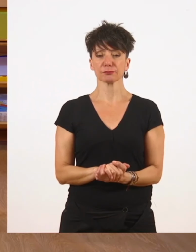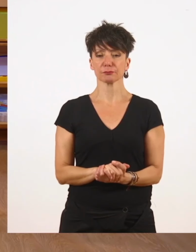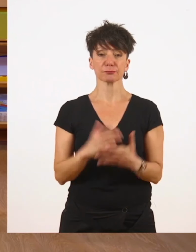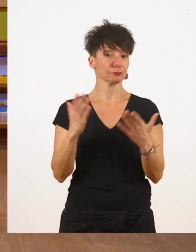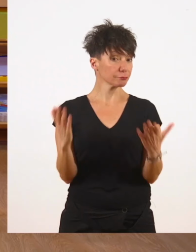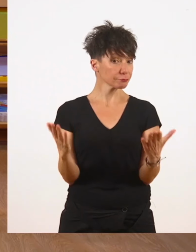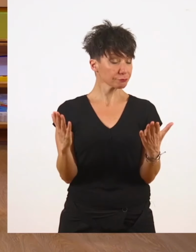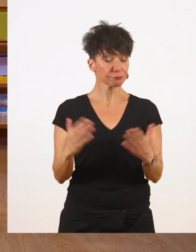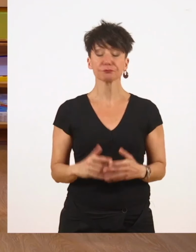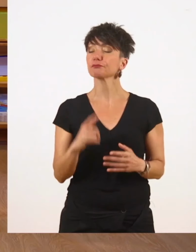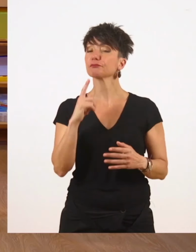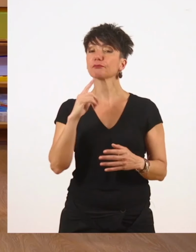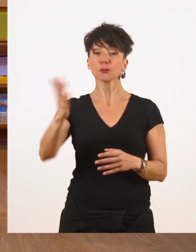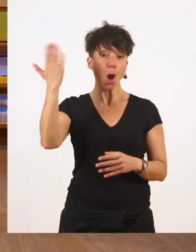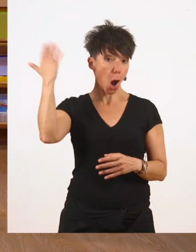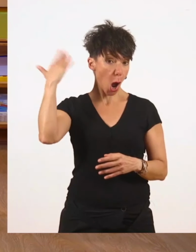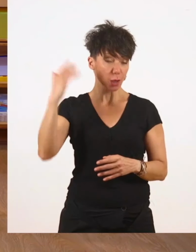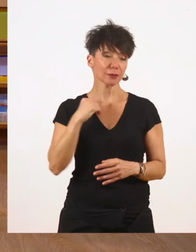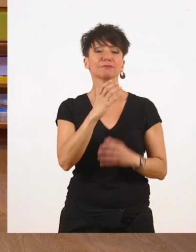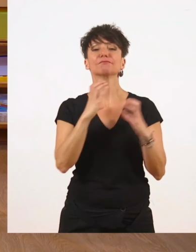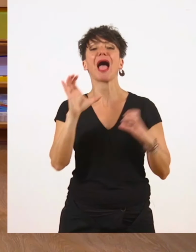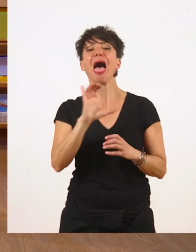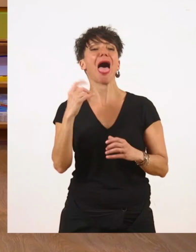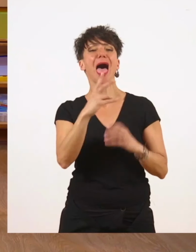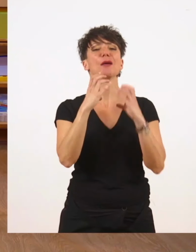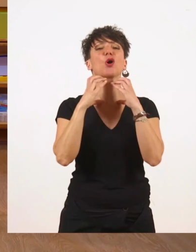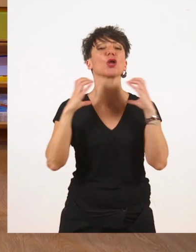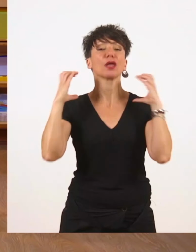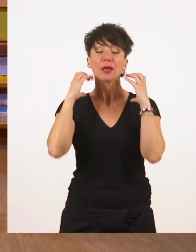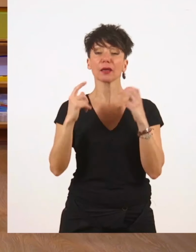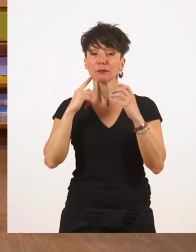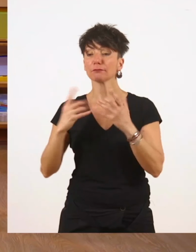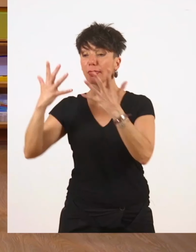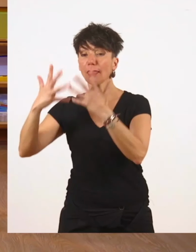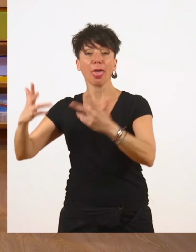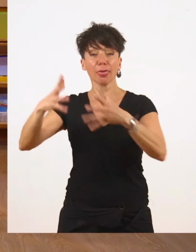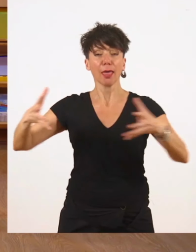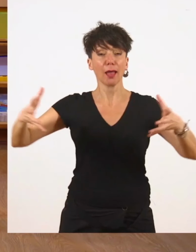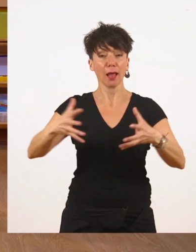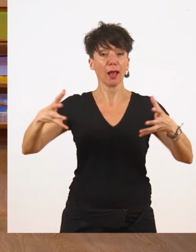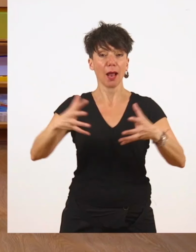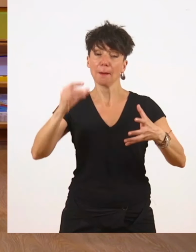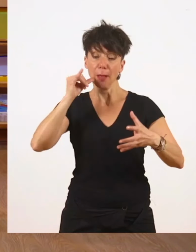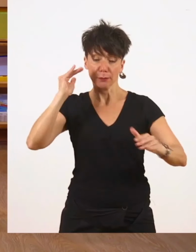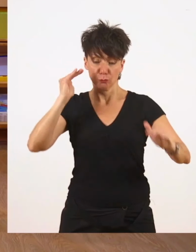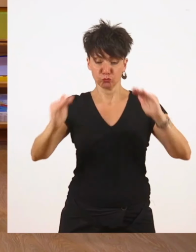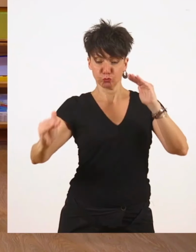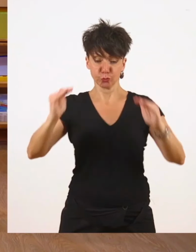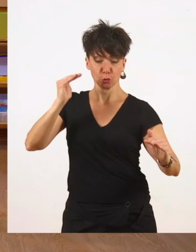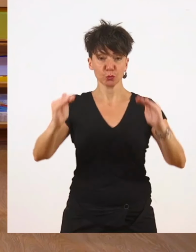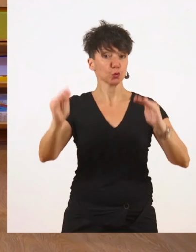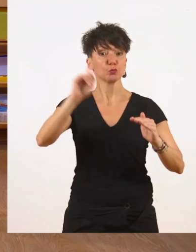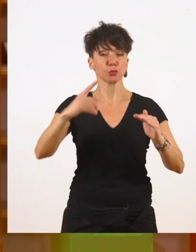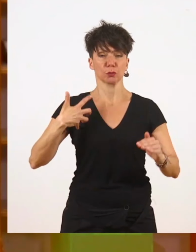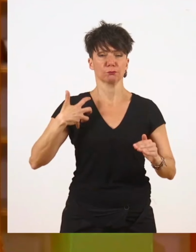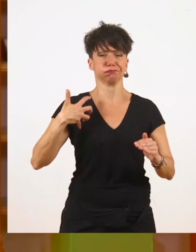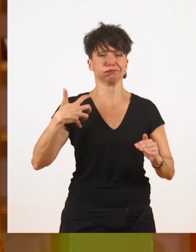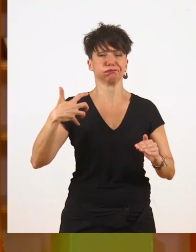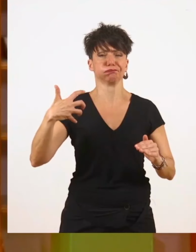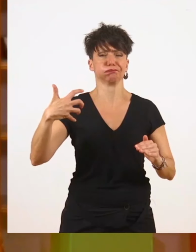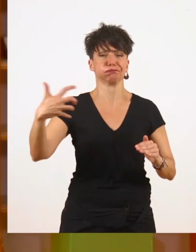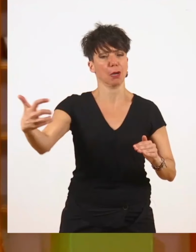θείαση την εποχή του Σέξπιρ βρισκόταν πάντοτε υπό την προστασία κάποιου πλούσιου ευγεννούς. Ο